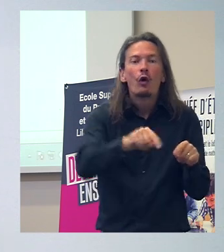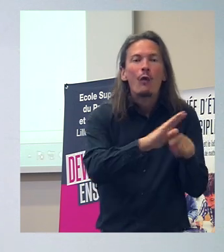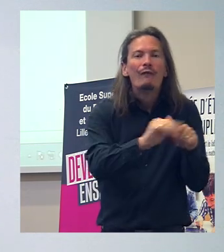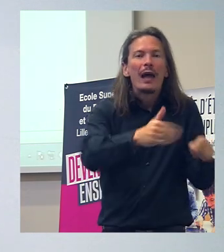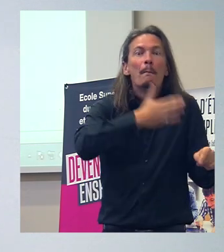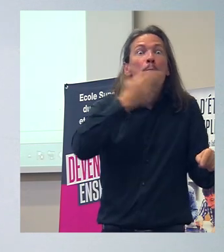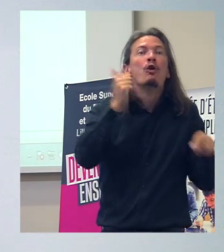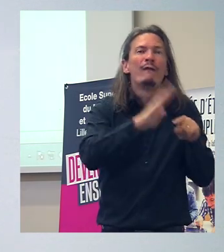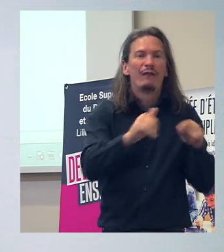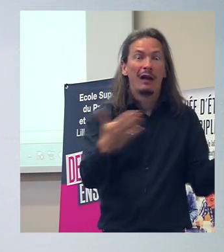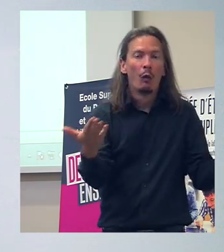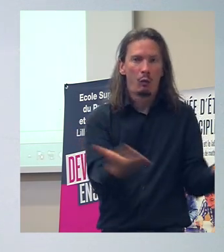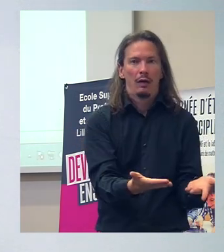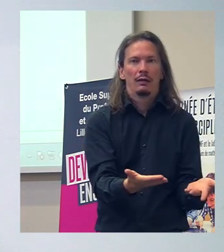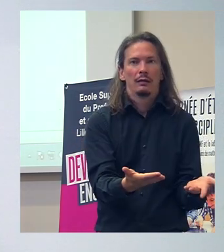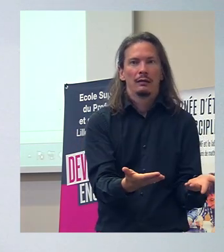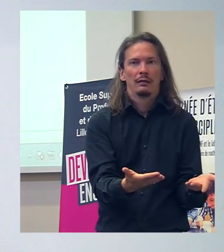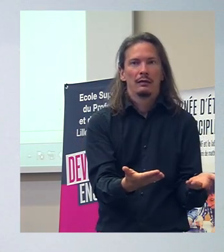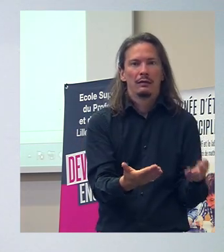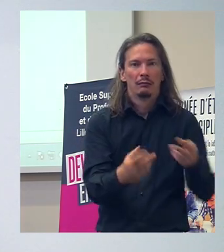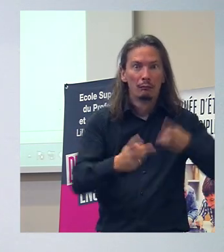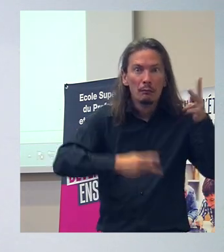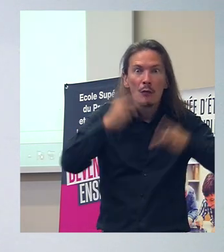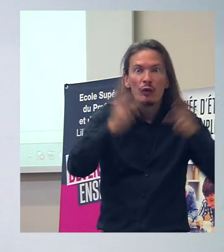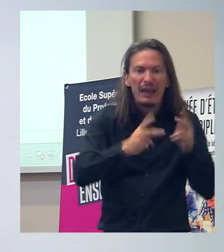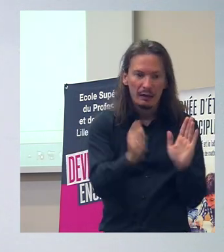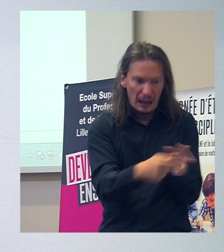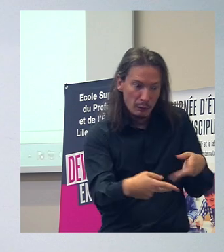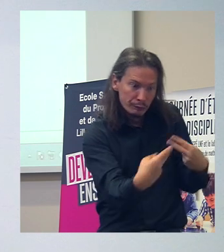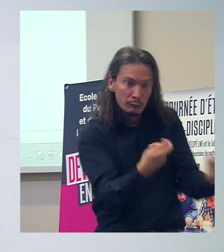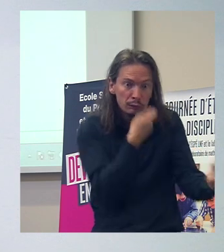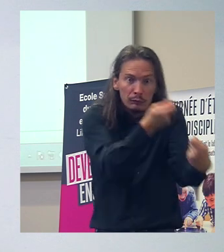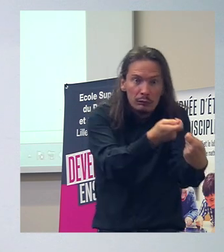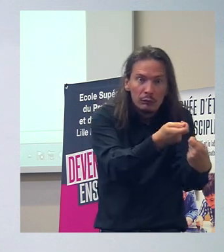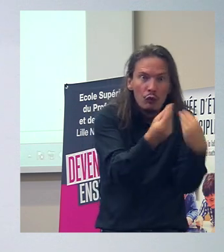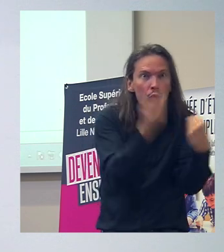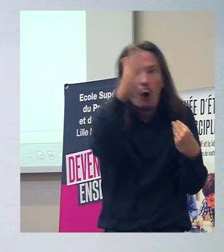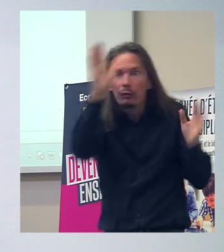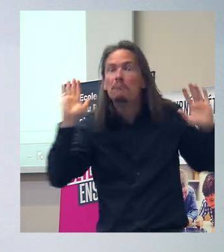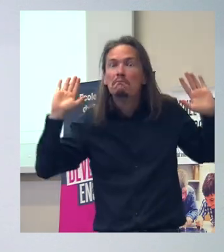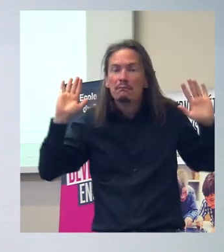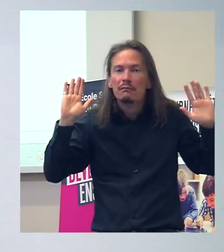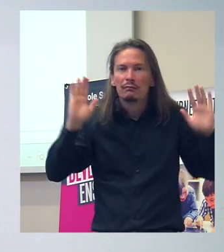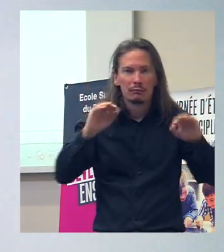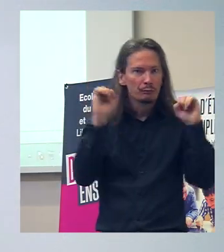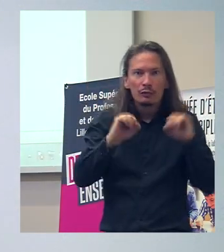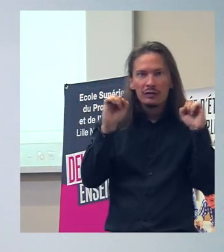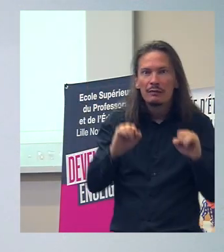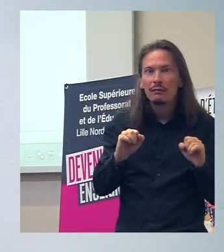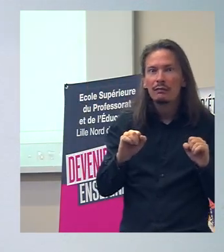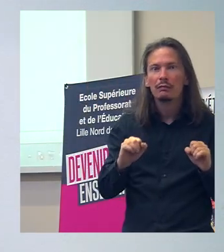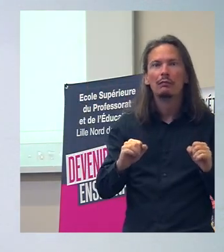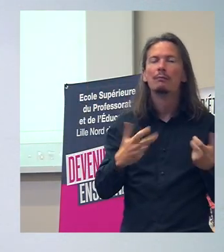que l'on doit faire, éventuellement à un moment donné, parce qu'il se peut très bien que ce